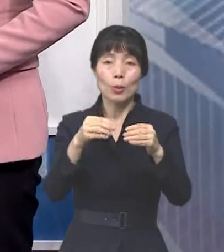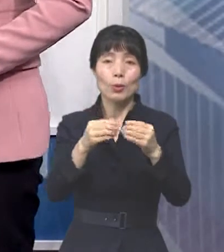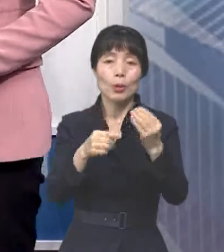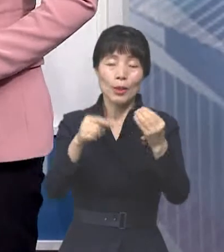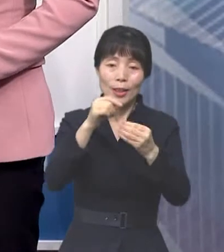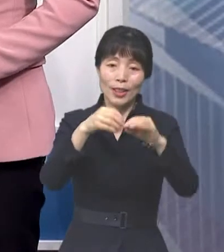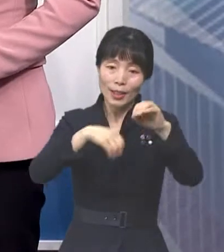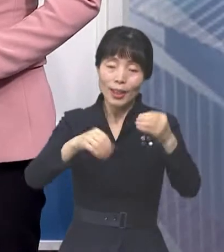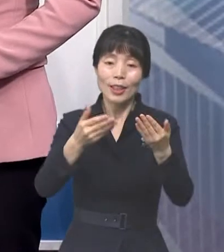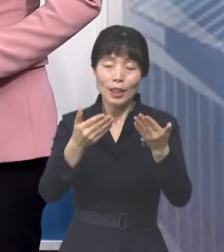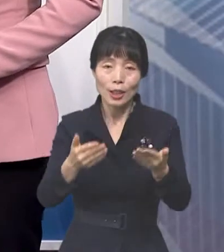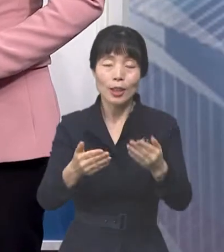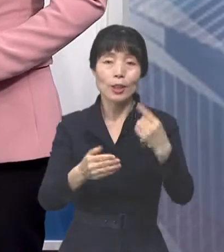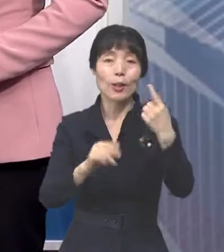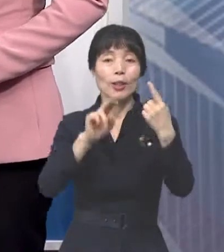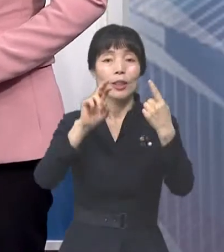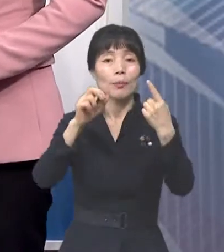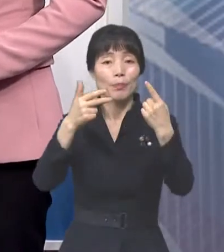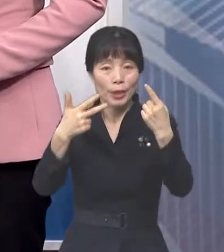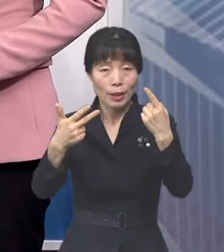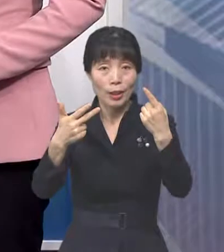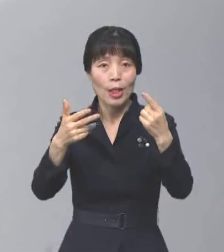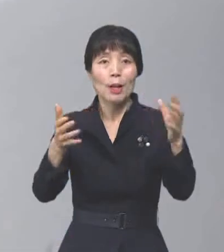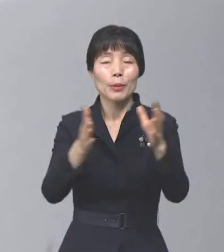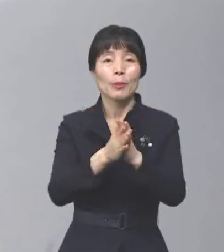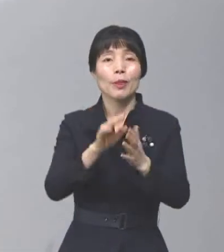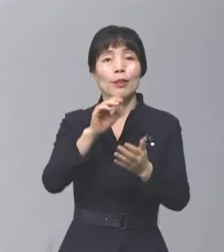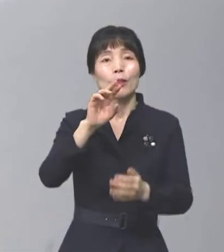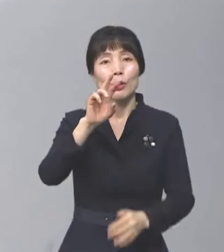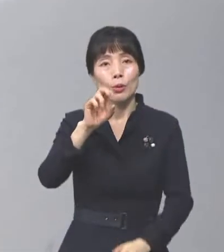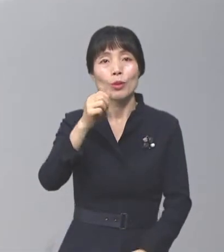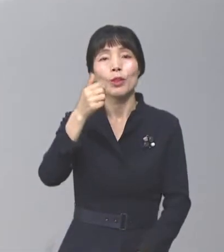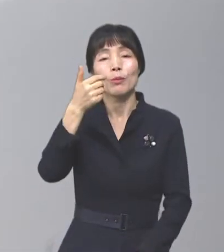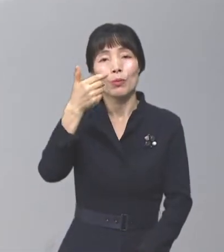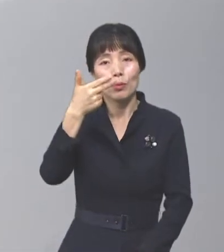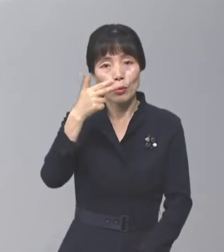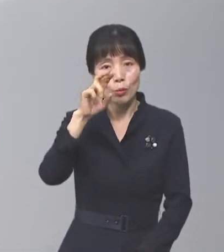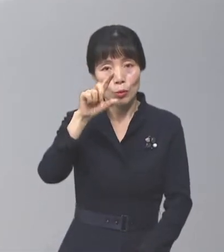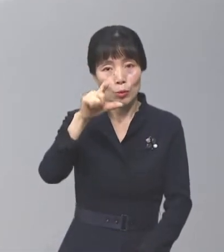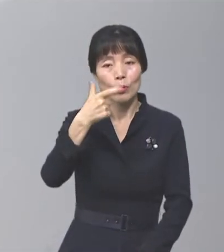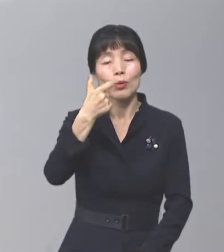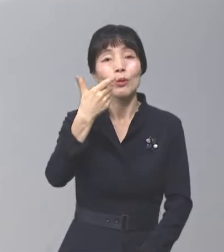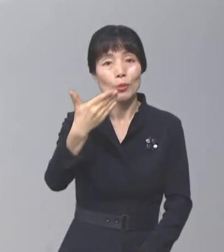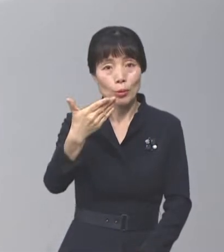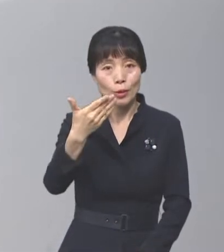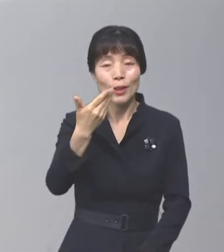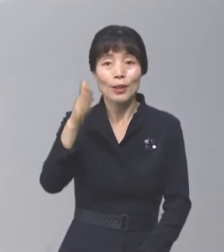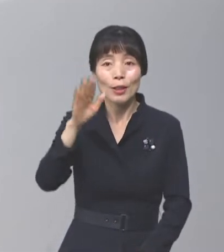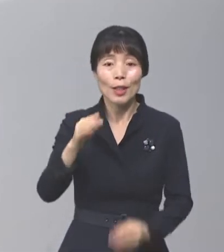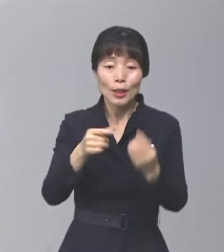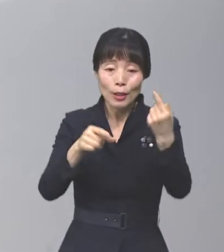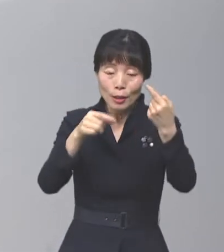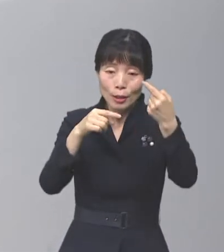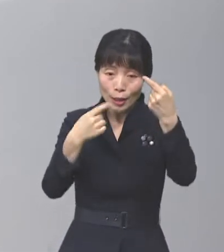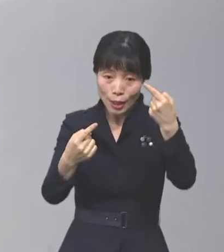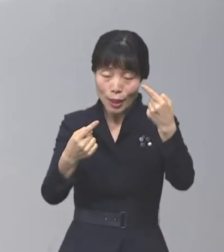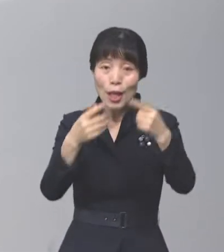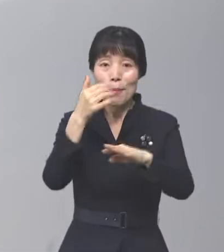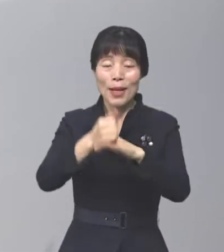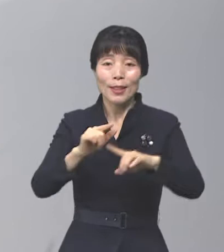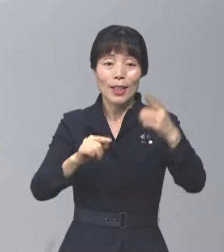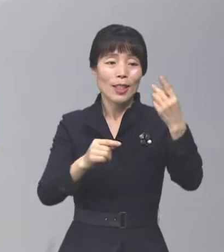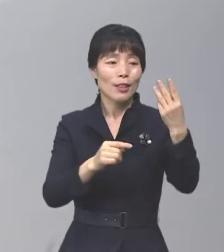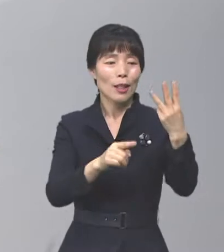공휴일인 1월 27일 총 69일의 공휴일이 있습니다. 하지만 설날 연휴 마지막 날인 1월 26일과 3일절이